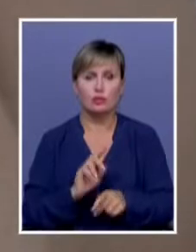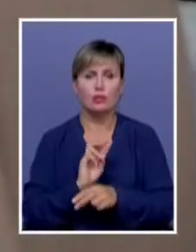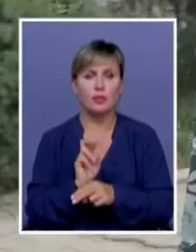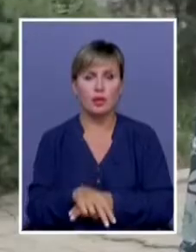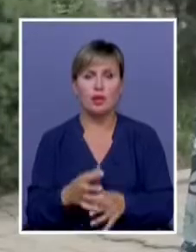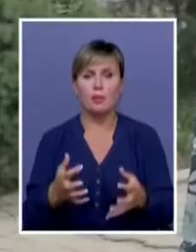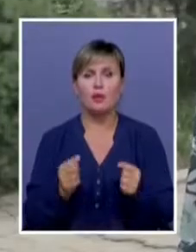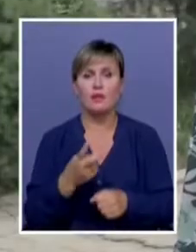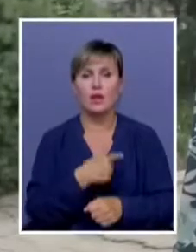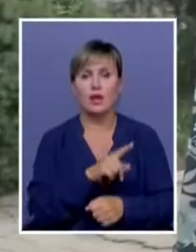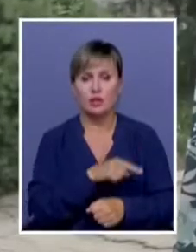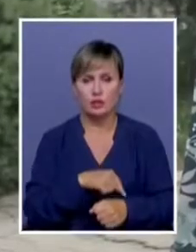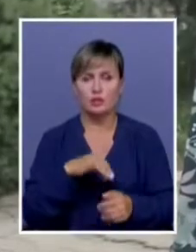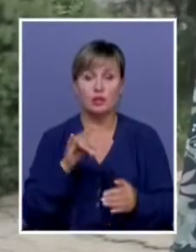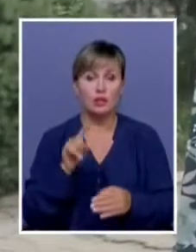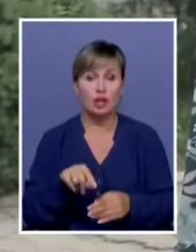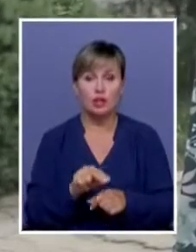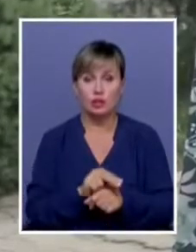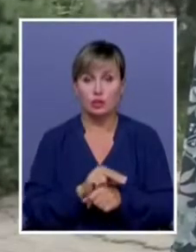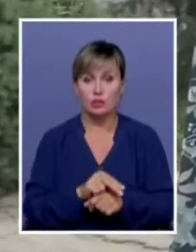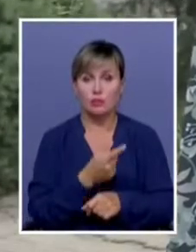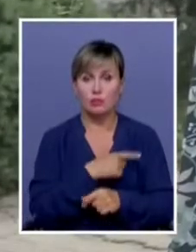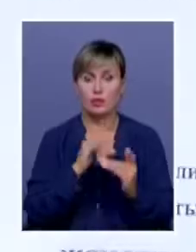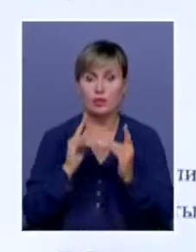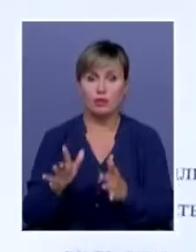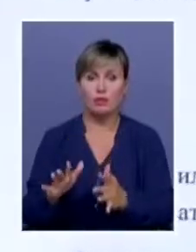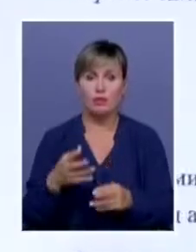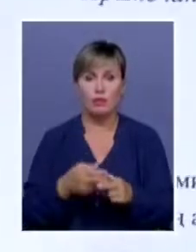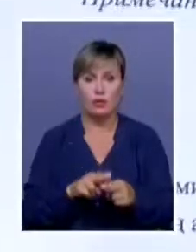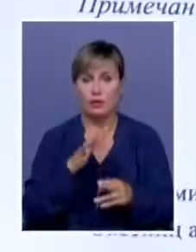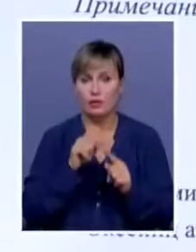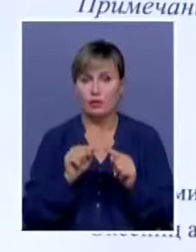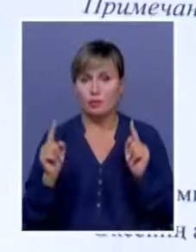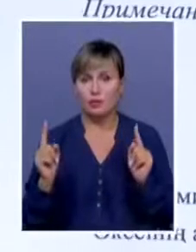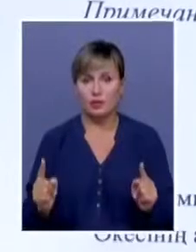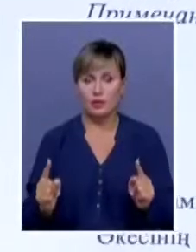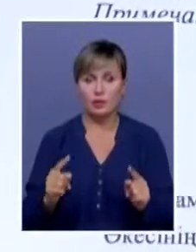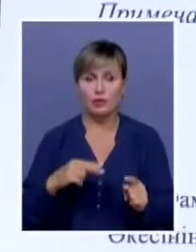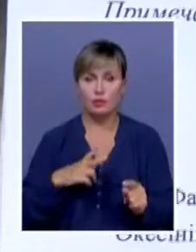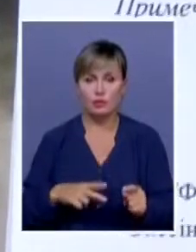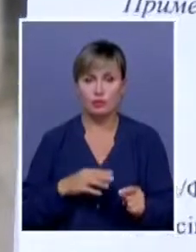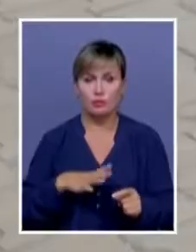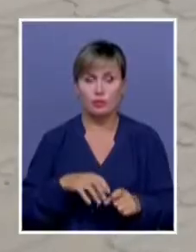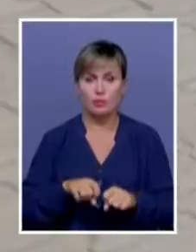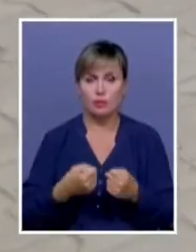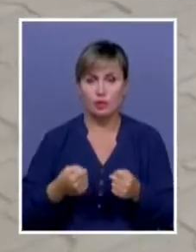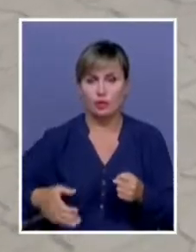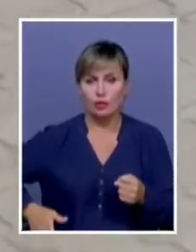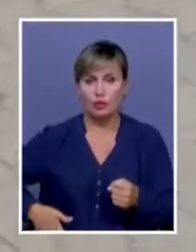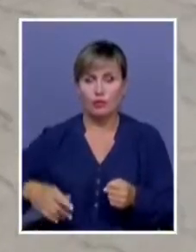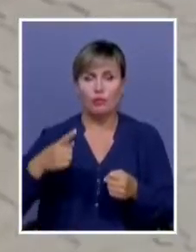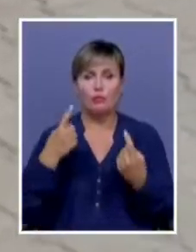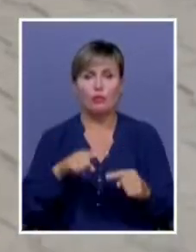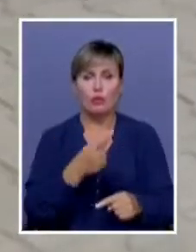на прием к врачам поликлиники и даже лечилась в стационаре. Но в этот самый период, говорит Татьяна, она с переломом бедренной кости лежала в